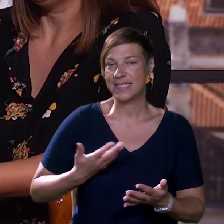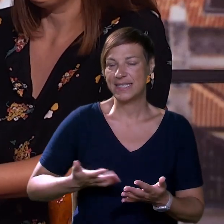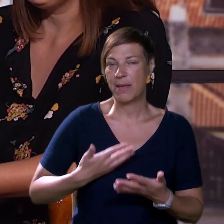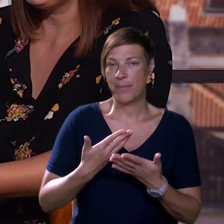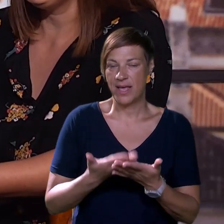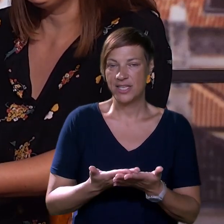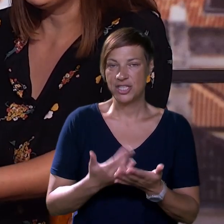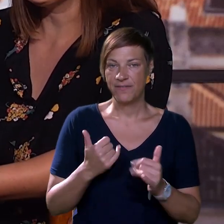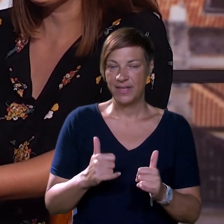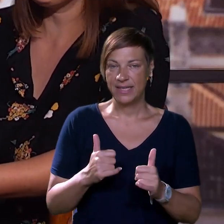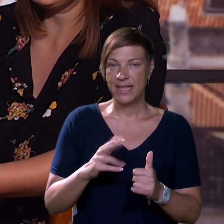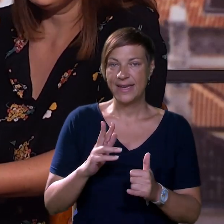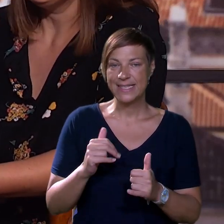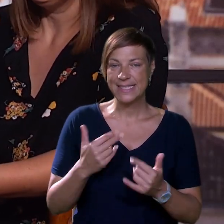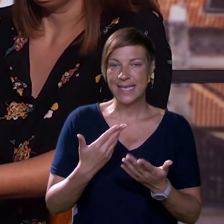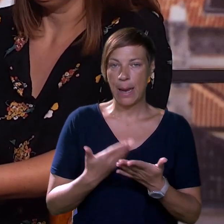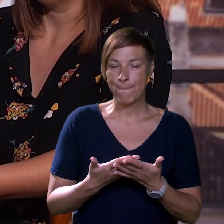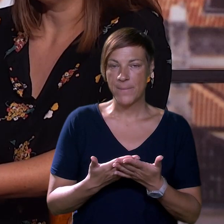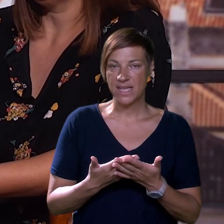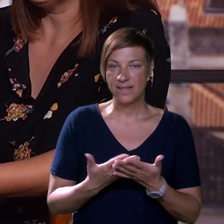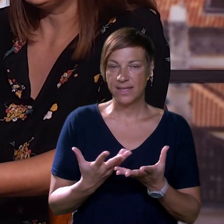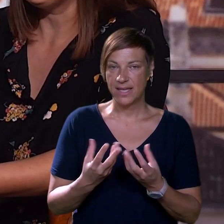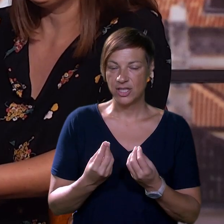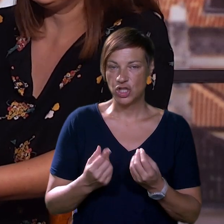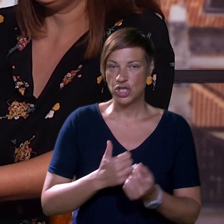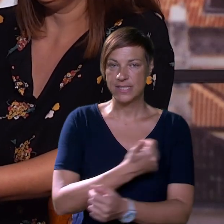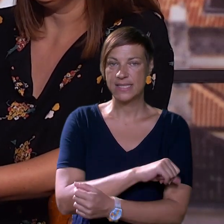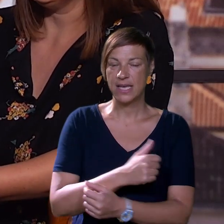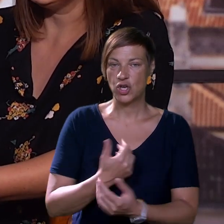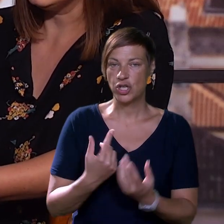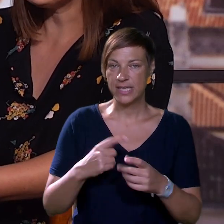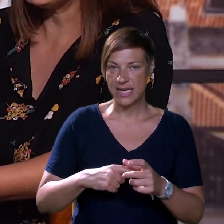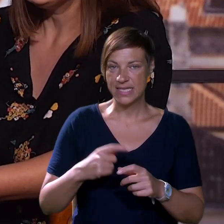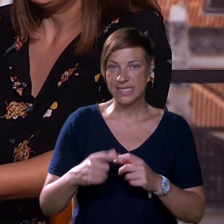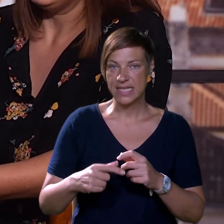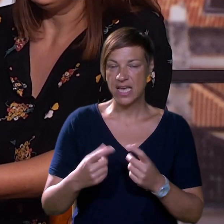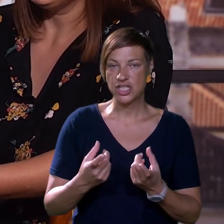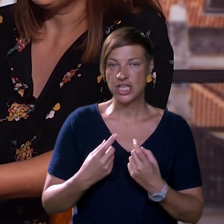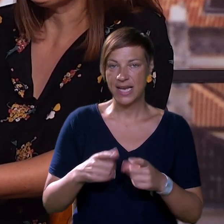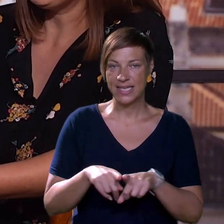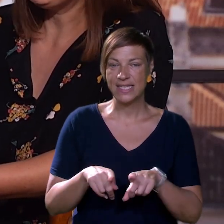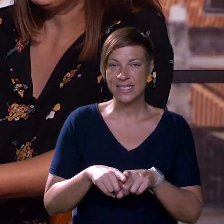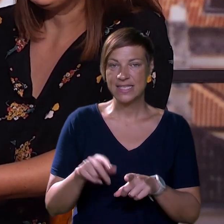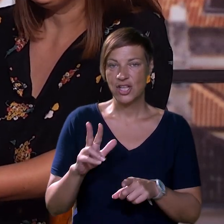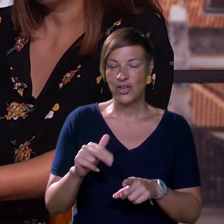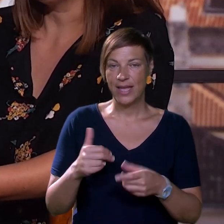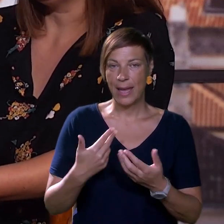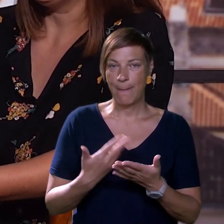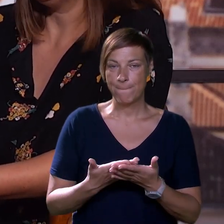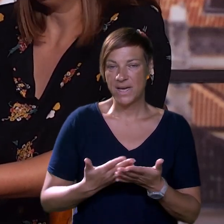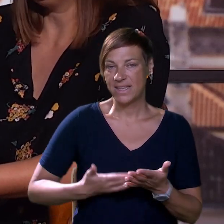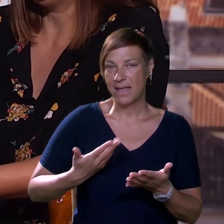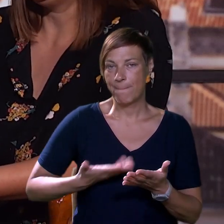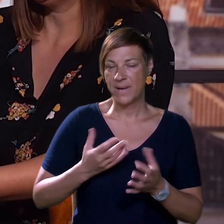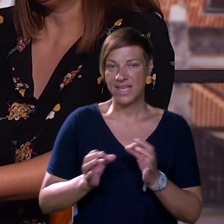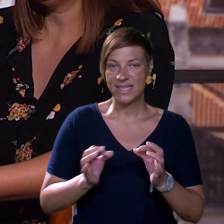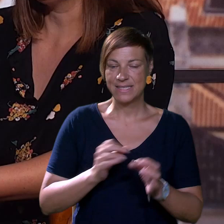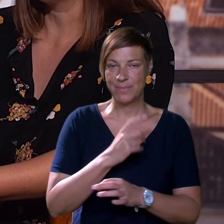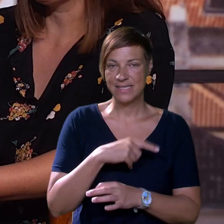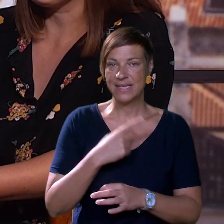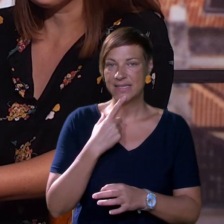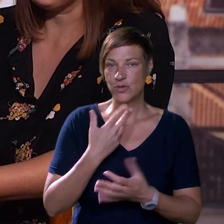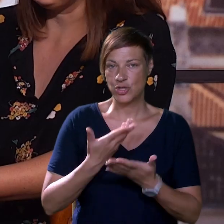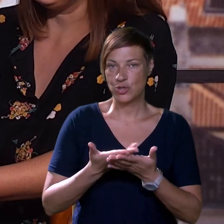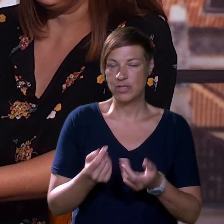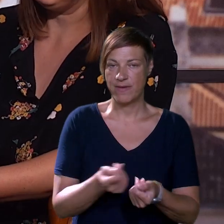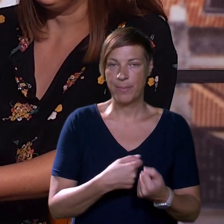mladi, evo i vi danas imate i dosta godina staža, ali također imate i mlade specijalizante